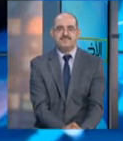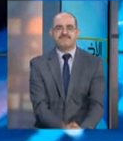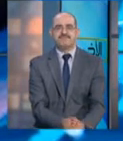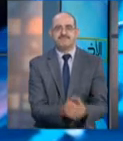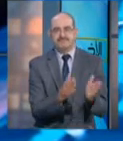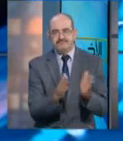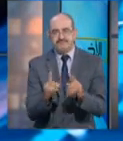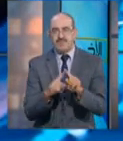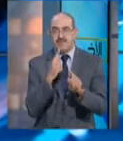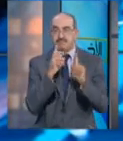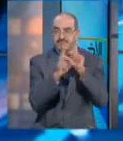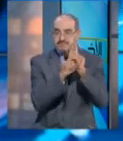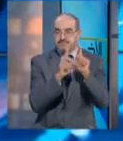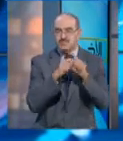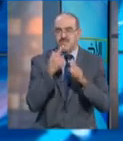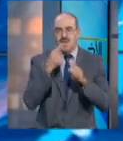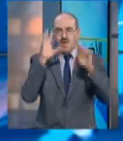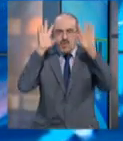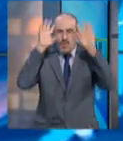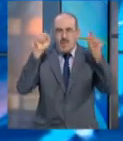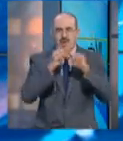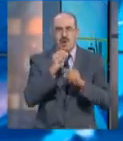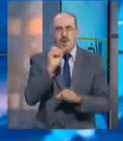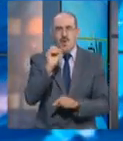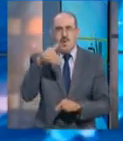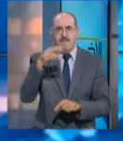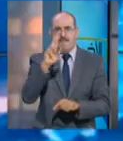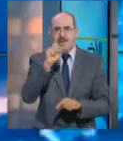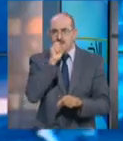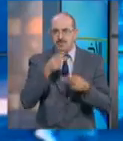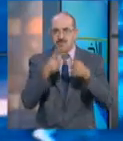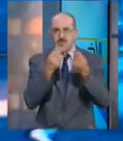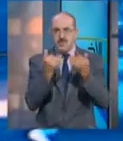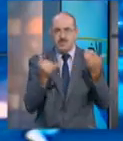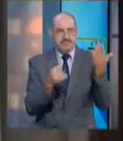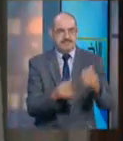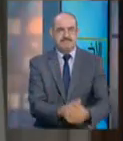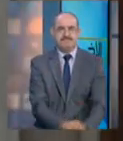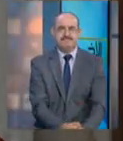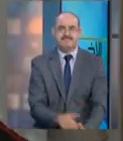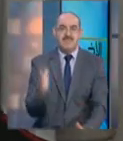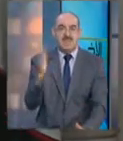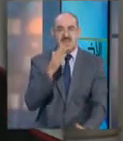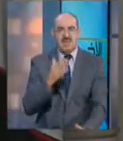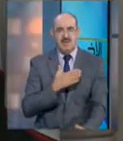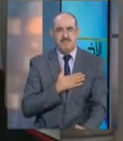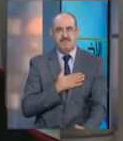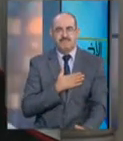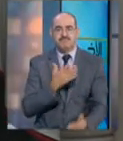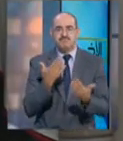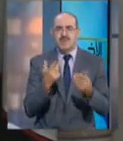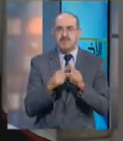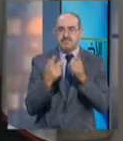وعقب الاستقبال أدلى سفير سلطنة عمان بالتصريح التالي: السلام عليكم،